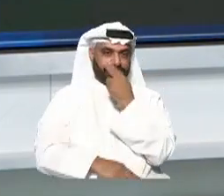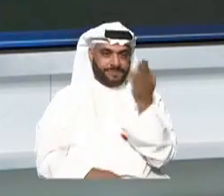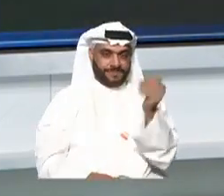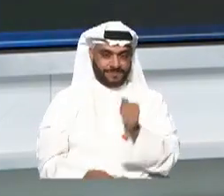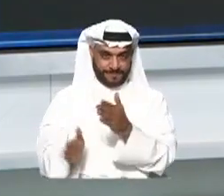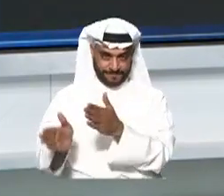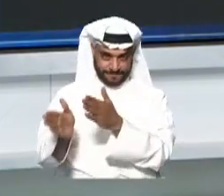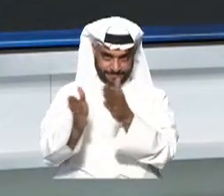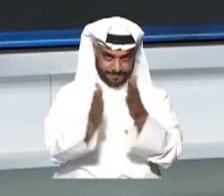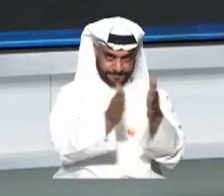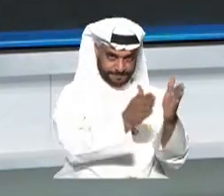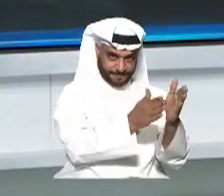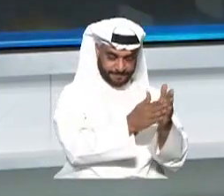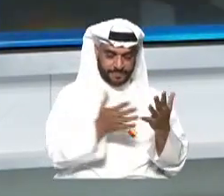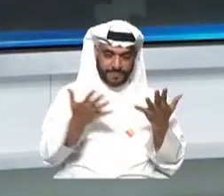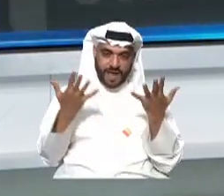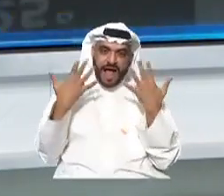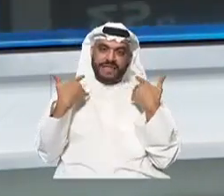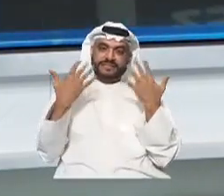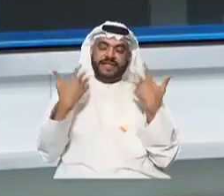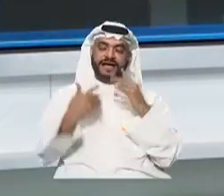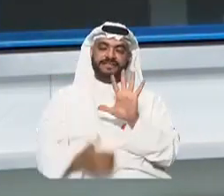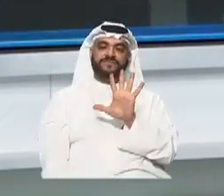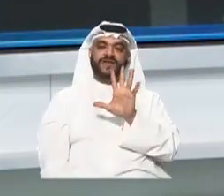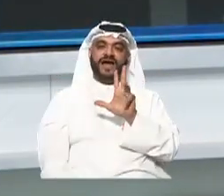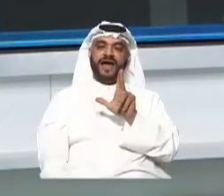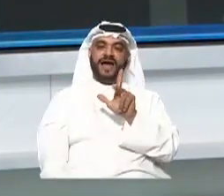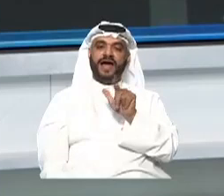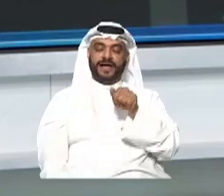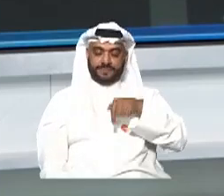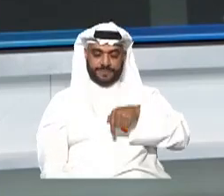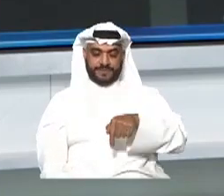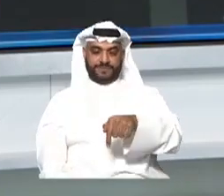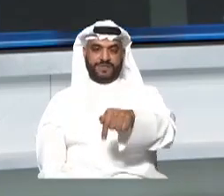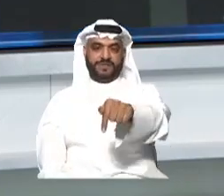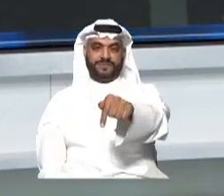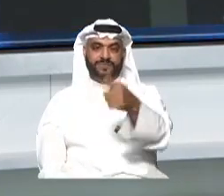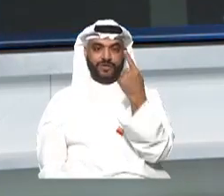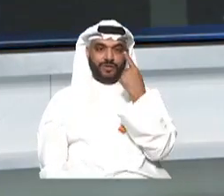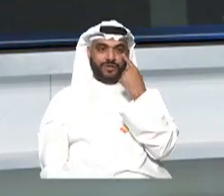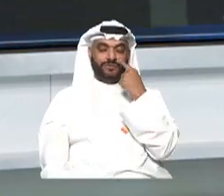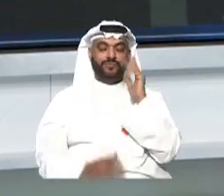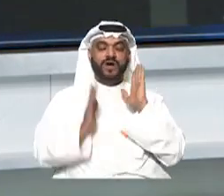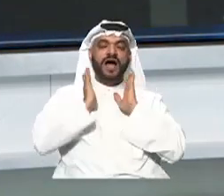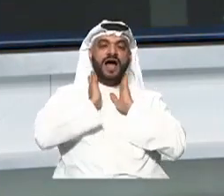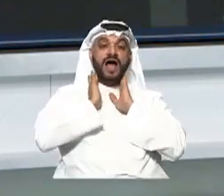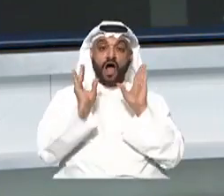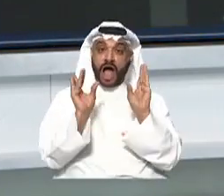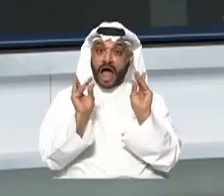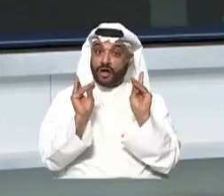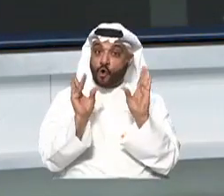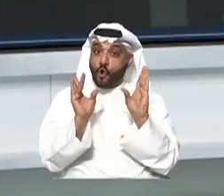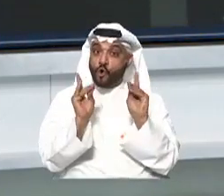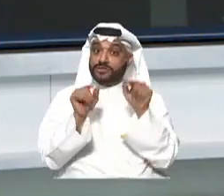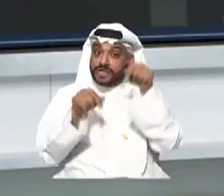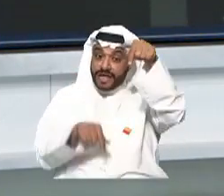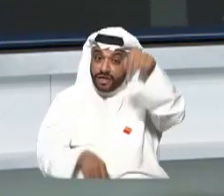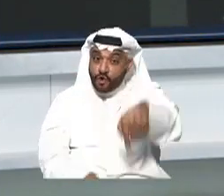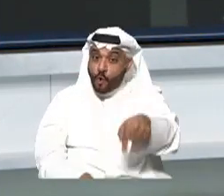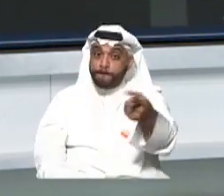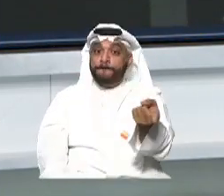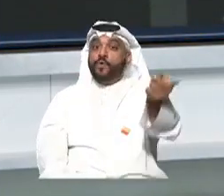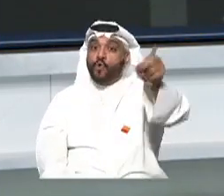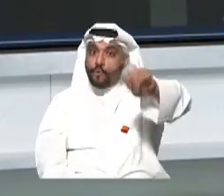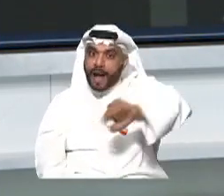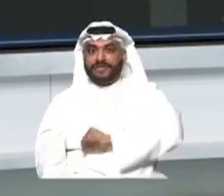4:49 دقيقة. أما الطقس المتوقع بإذن الله خلال الأيام الخمسة القادمة، الهواء الكوس راح يستمر ويانا اليوم مباشر، يوم الخميس